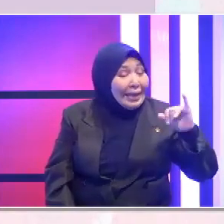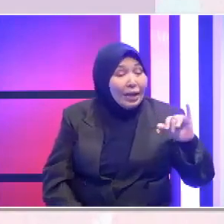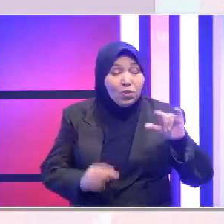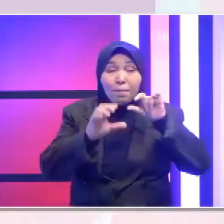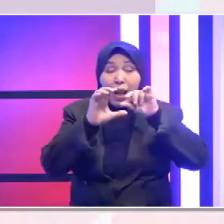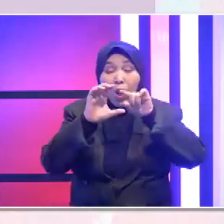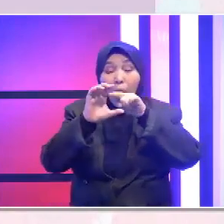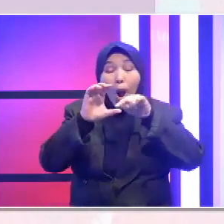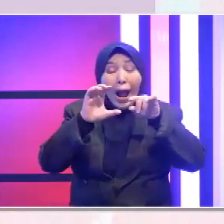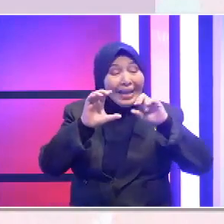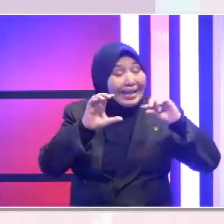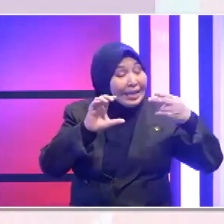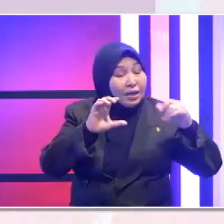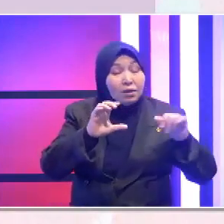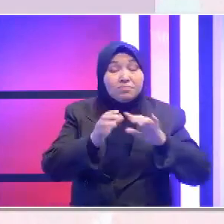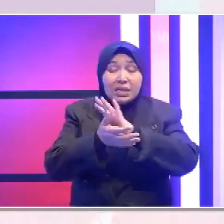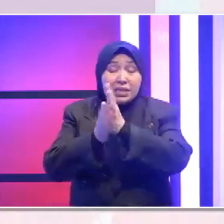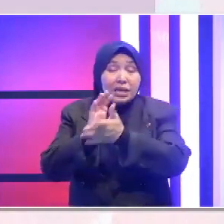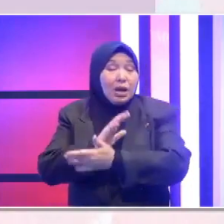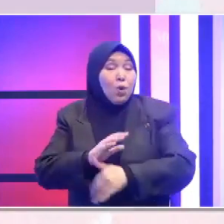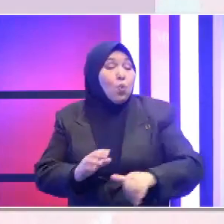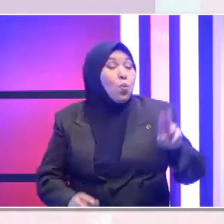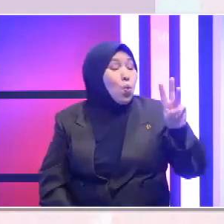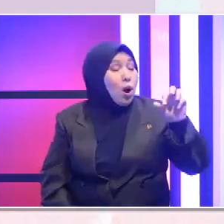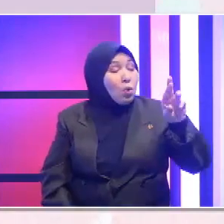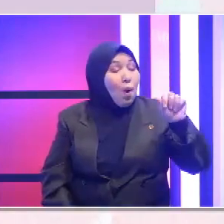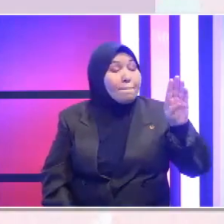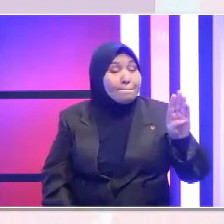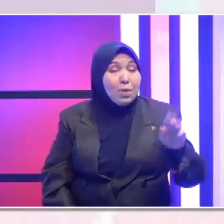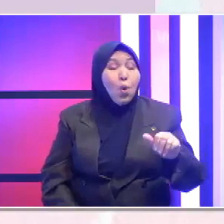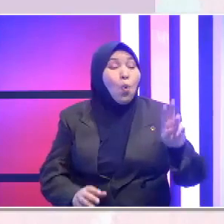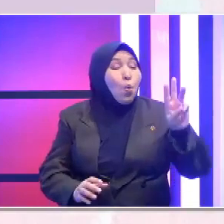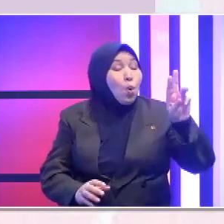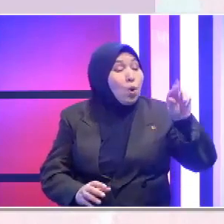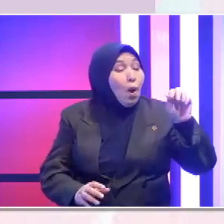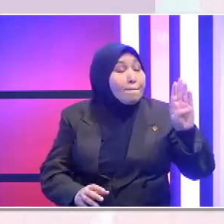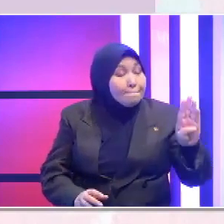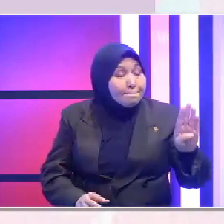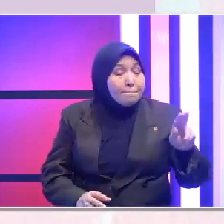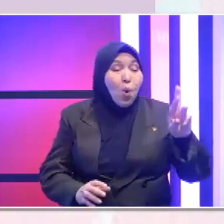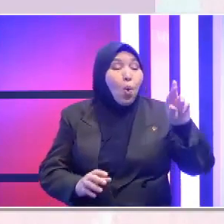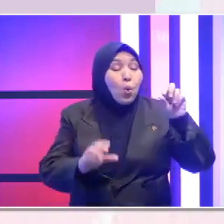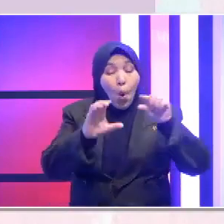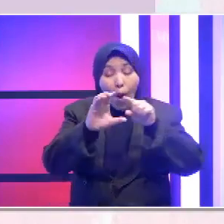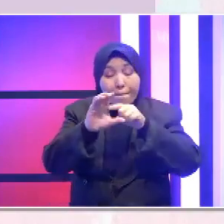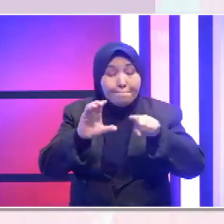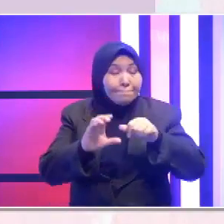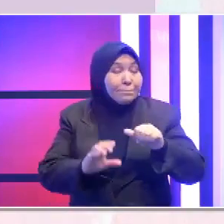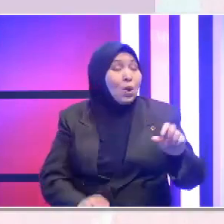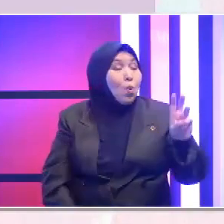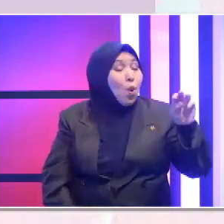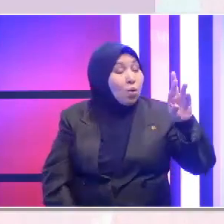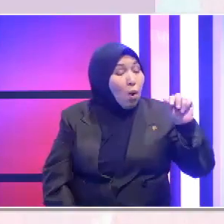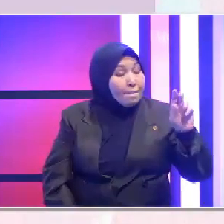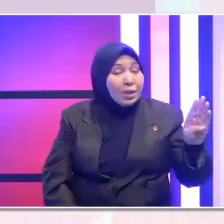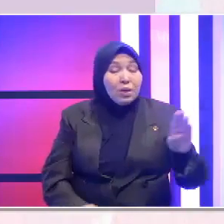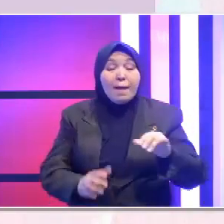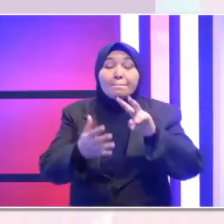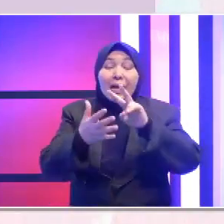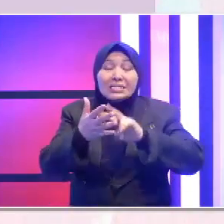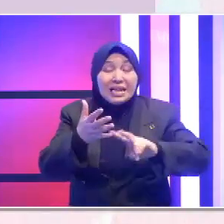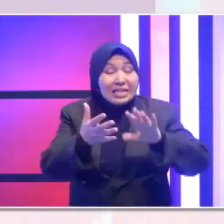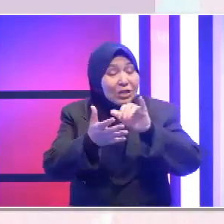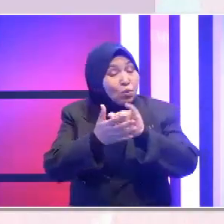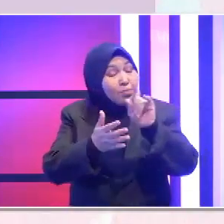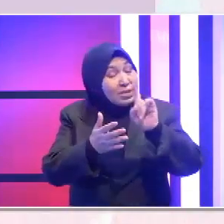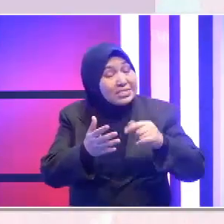60 60 80 Rabu kayak warobbuka yahoo.com Ayesha wajah style baca Antum sudah